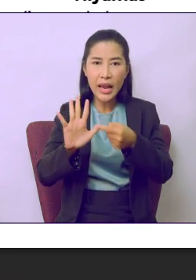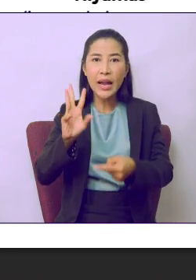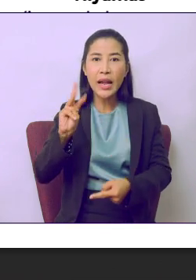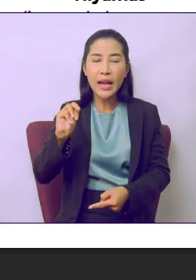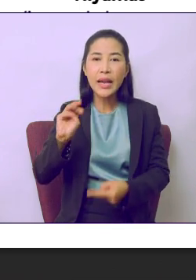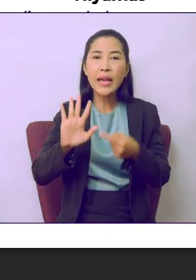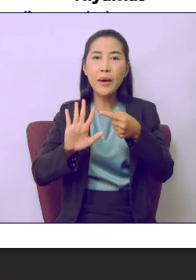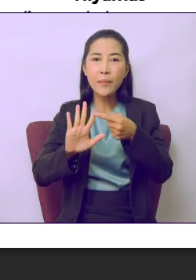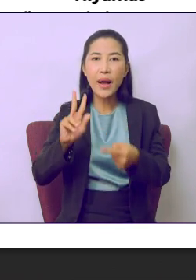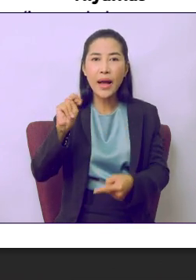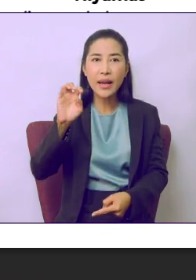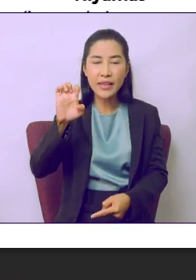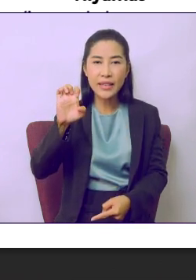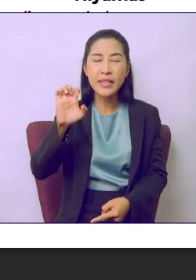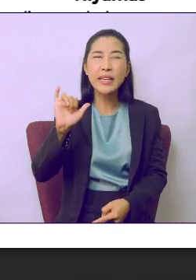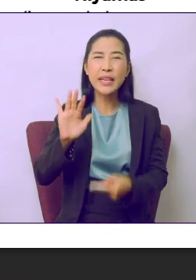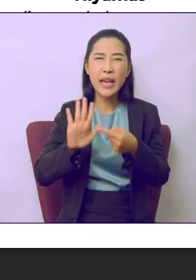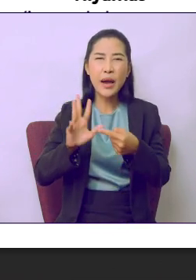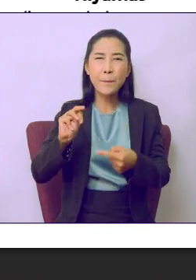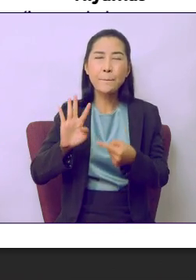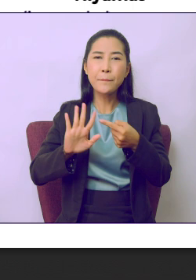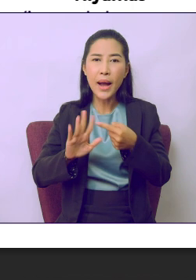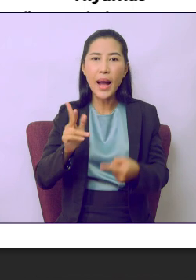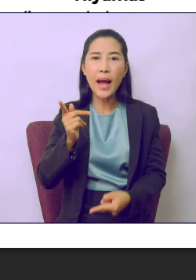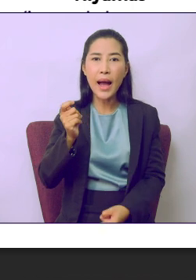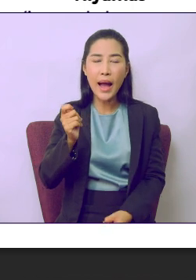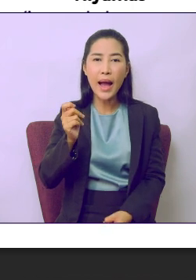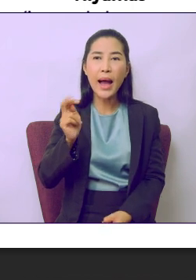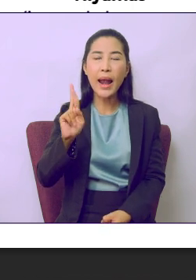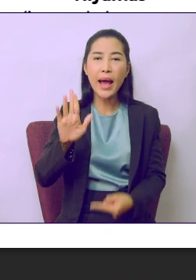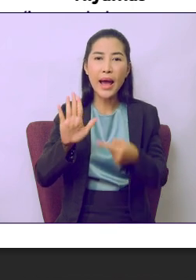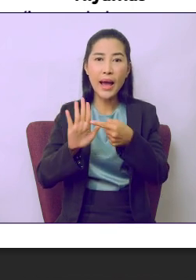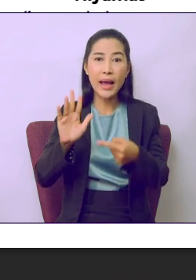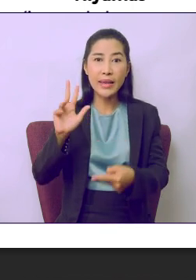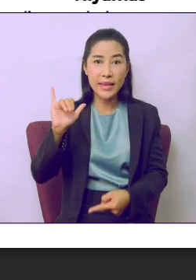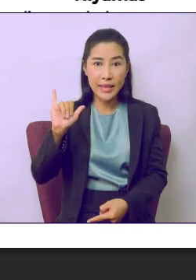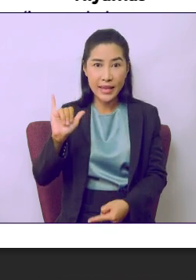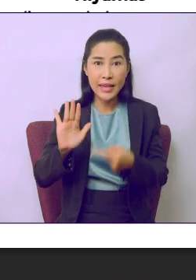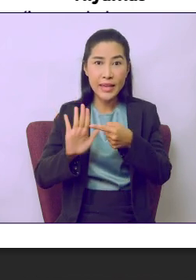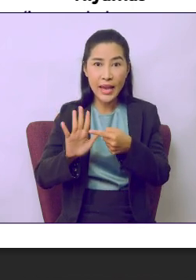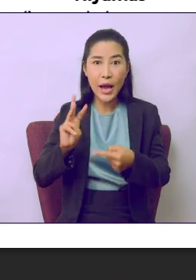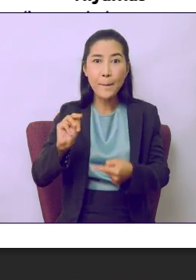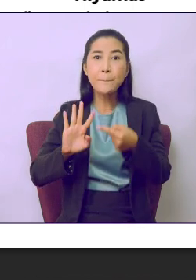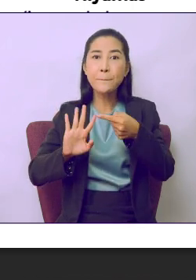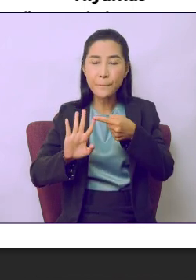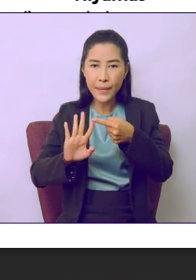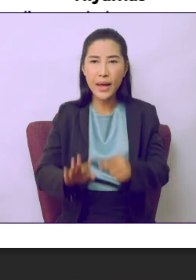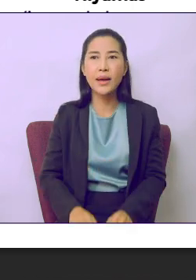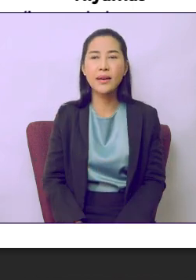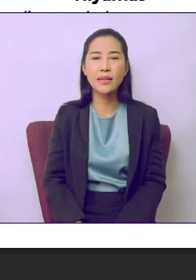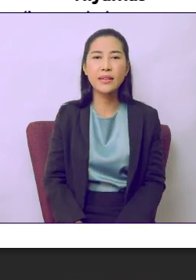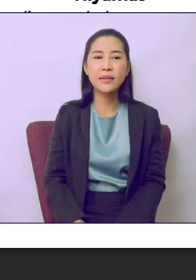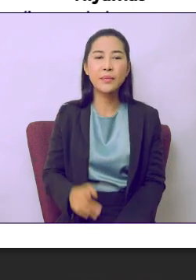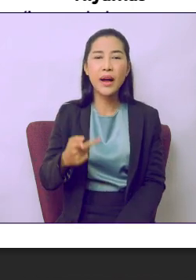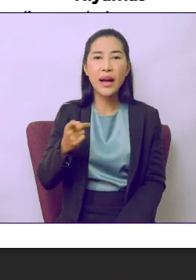ปนเนี่ยนะครับเป็นโยคะที่ฝึกกับร่างกายของเรานะครับปรัชญาหาเนี่ยเป็นสะพานเชื่อมนะครับถ้าเราไม่